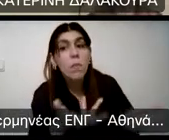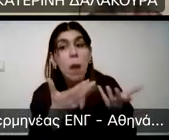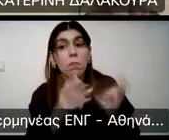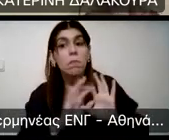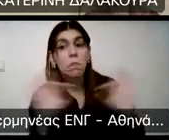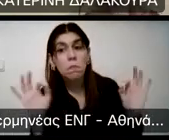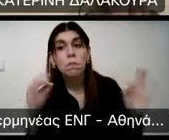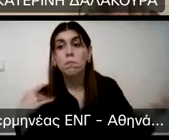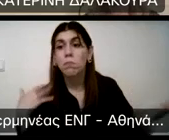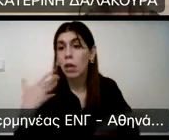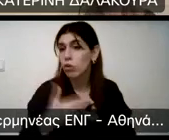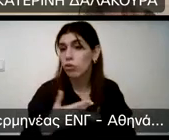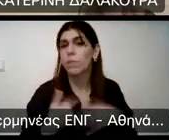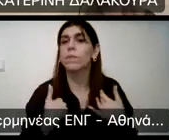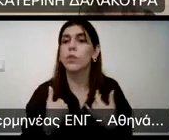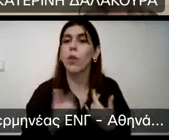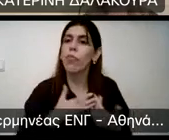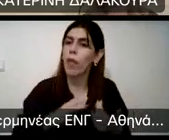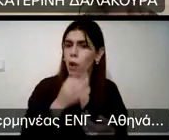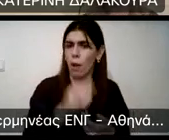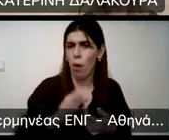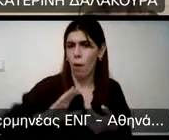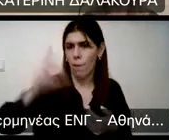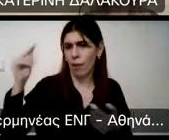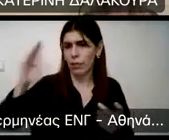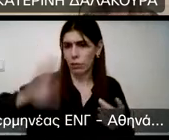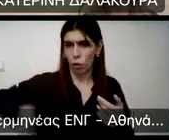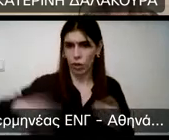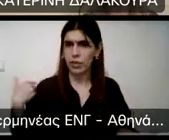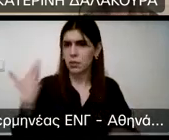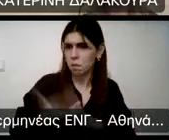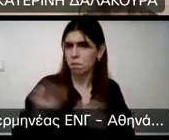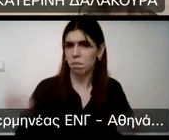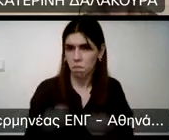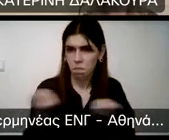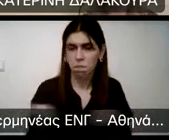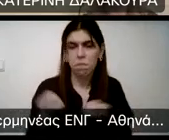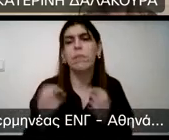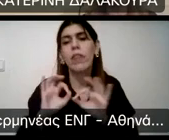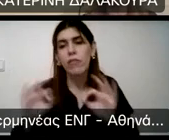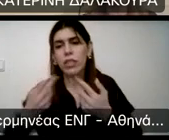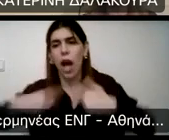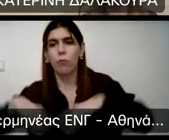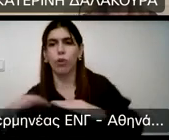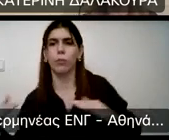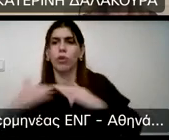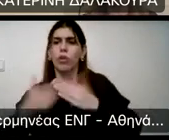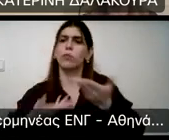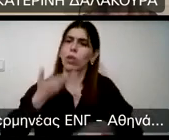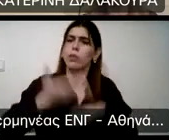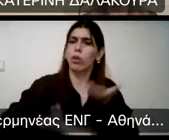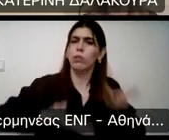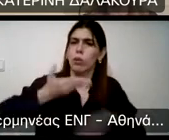κάνει στο Πανεπιστήμιο Κρήτης μέσα από τις προτάσεις φυσικά της Επιτροπής Ισότητας, τα οποία όμως τα περισσότερα από αυτά έχουν